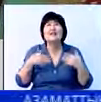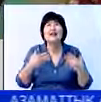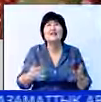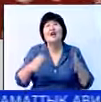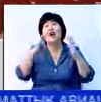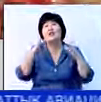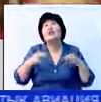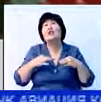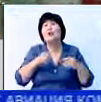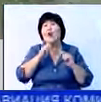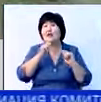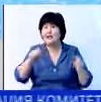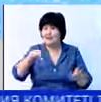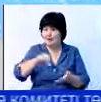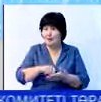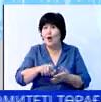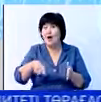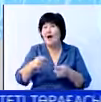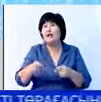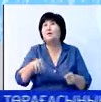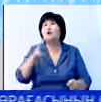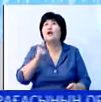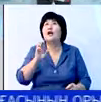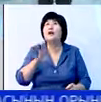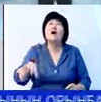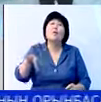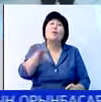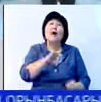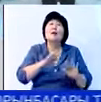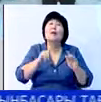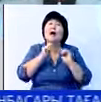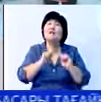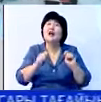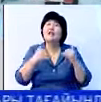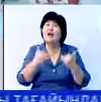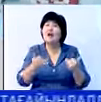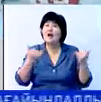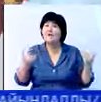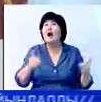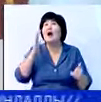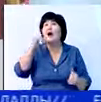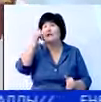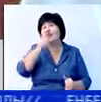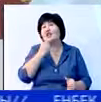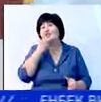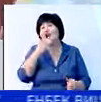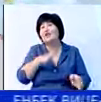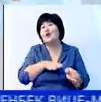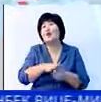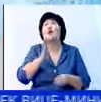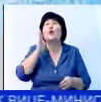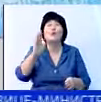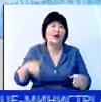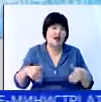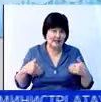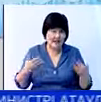Шырша тойы сыйлықсыз болған ба? Қала әкімі Нұрлыбек Нәлібаев барлық балаға сый-сияпат жасап, алдағы жылдың жақсылыққа толы болуын